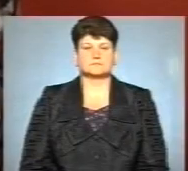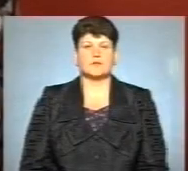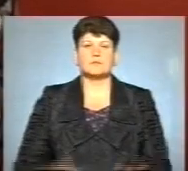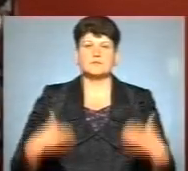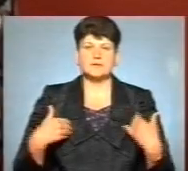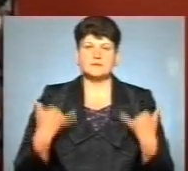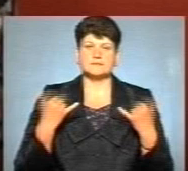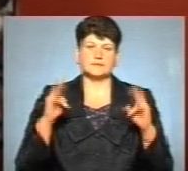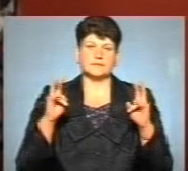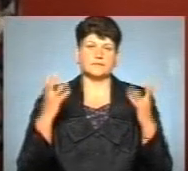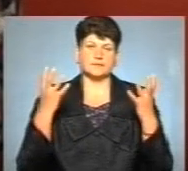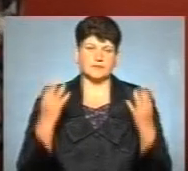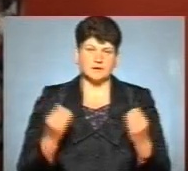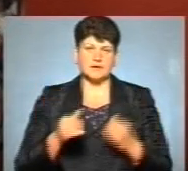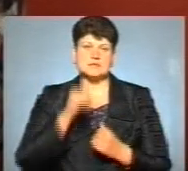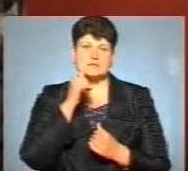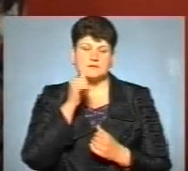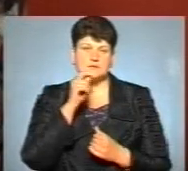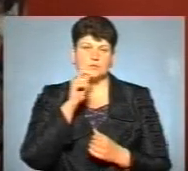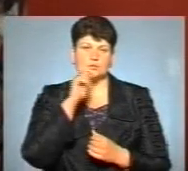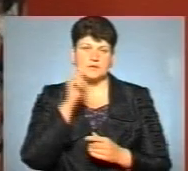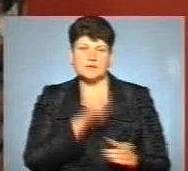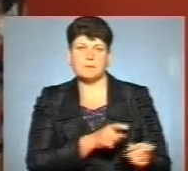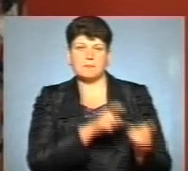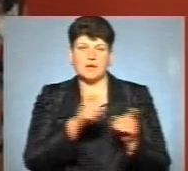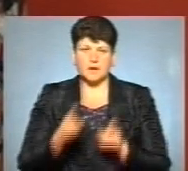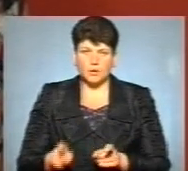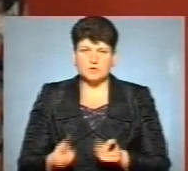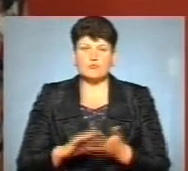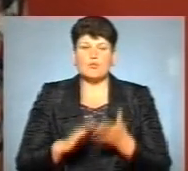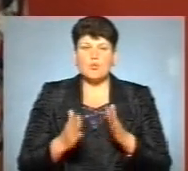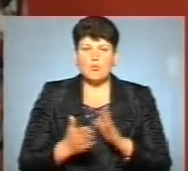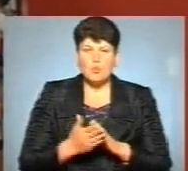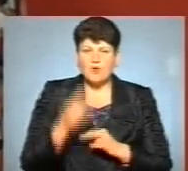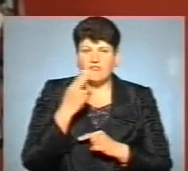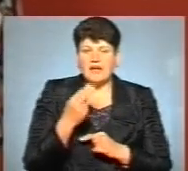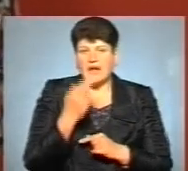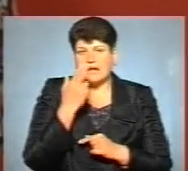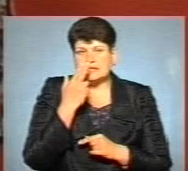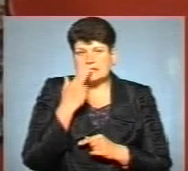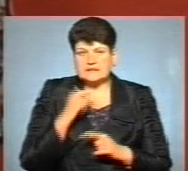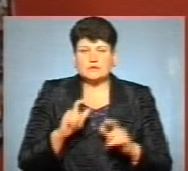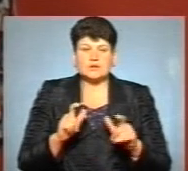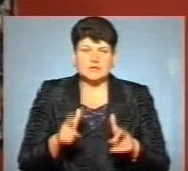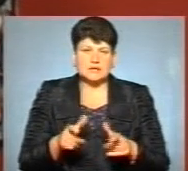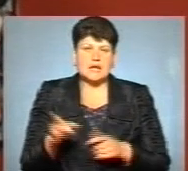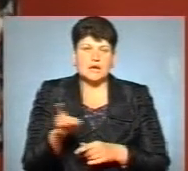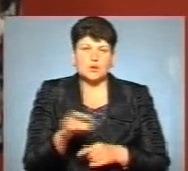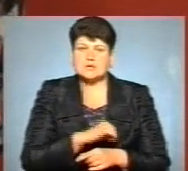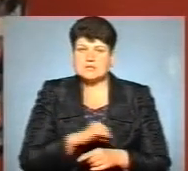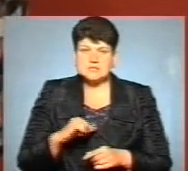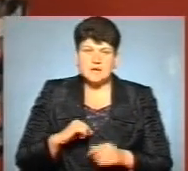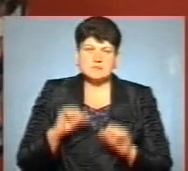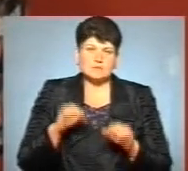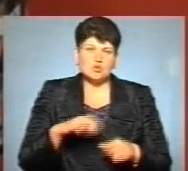Ми вітання в ефірі «Тема дня». Відзавтра країна переходить в умови адаптивного карантину, тобто регіони зможуть самі знімати або